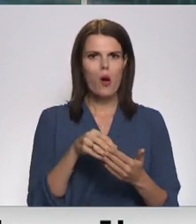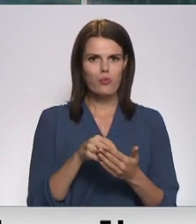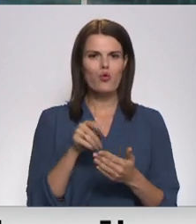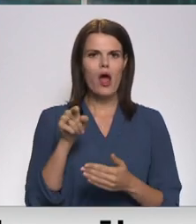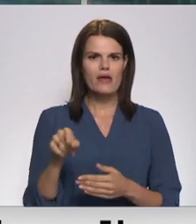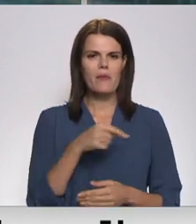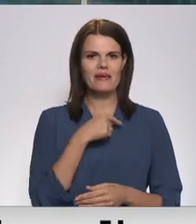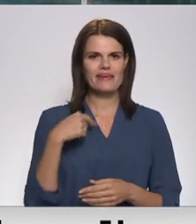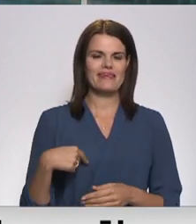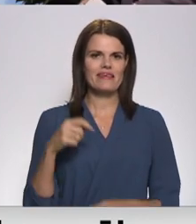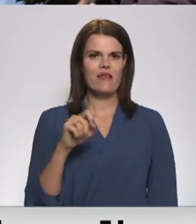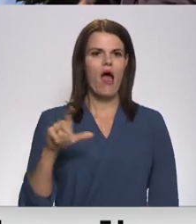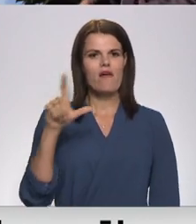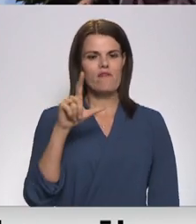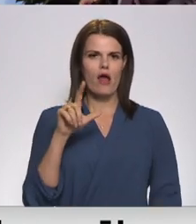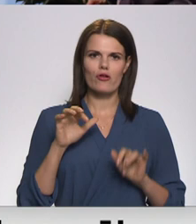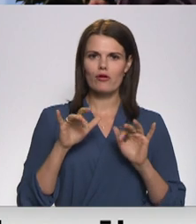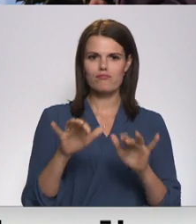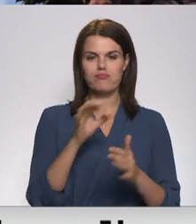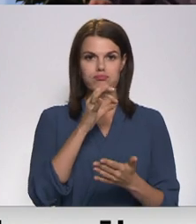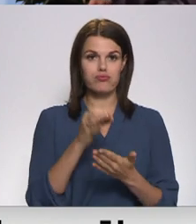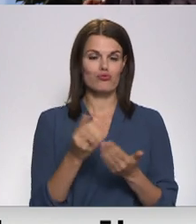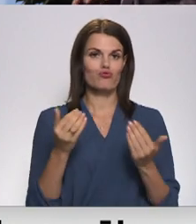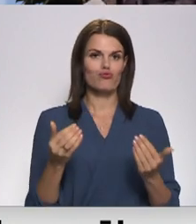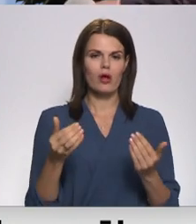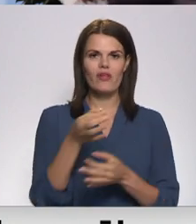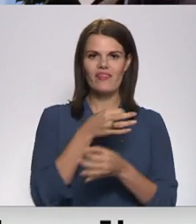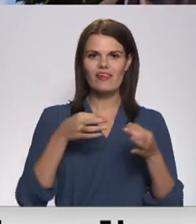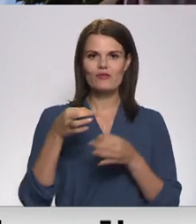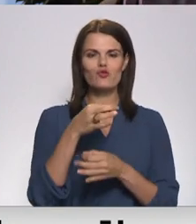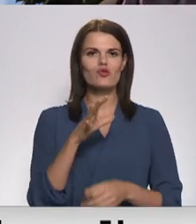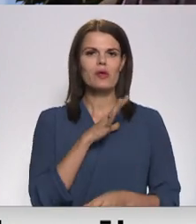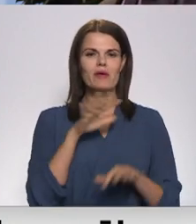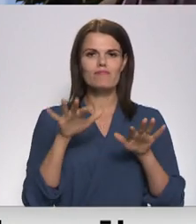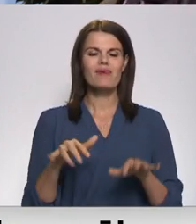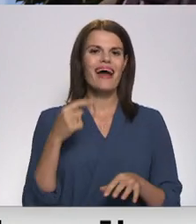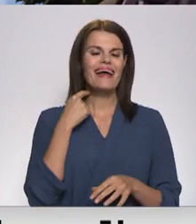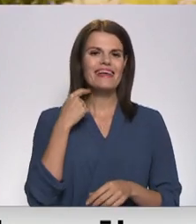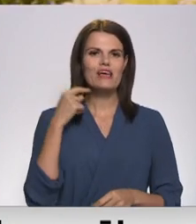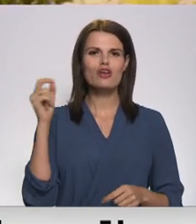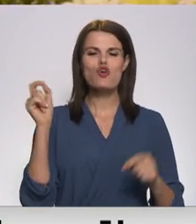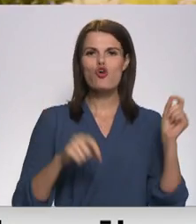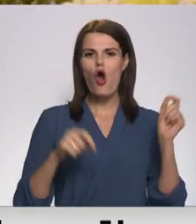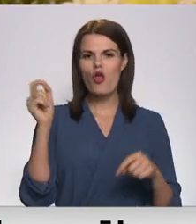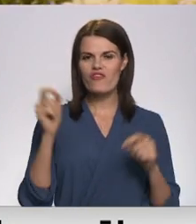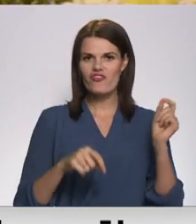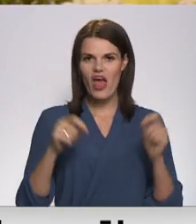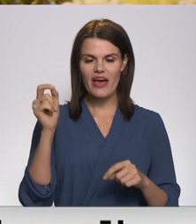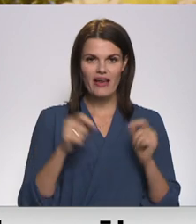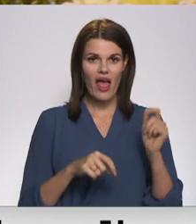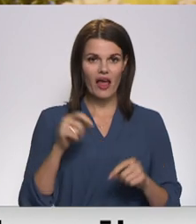uzstājīgāk bijusi Ķīna. Par to šodien Rīgas konferences laikā brīdināja amerikāņu Maršala centra eksperts Andrew